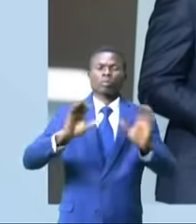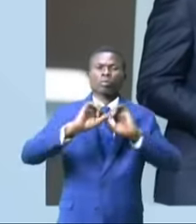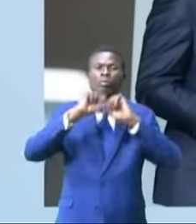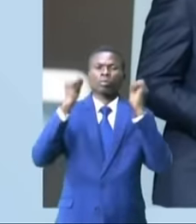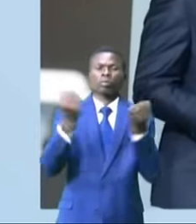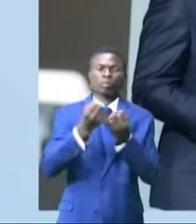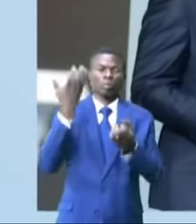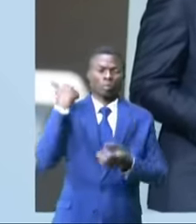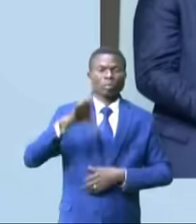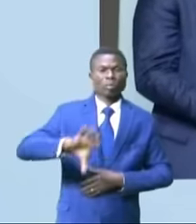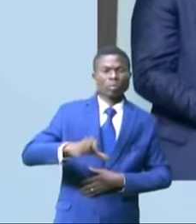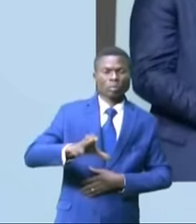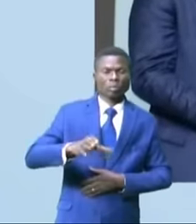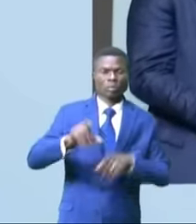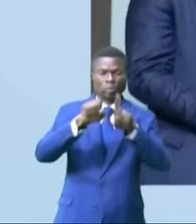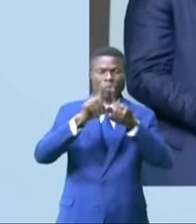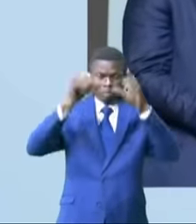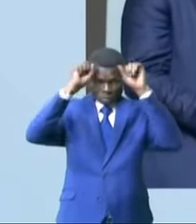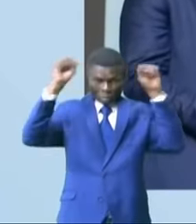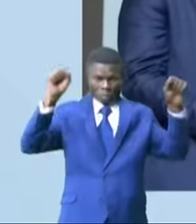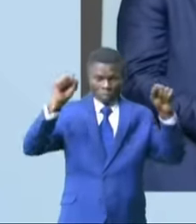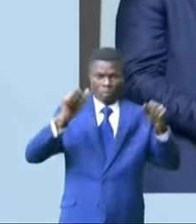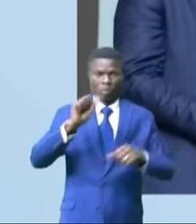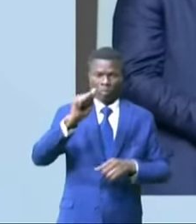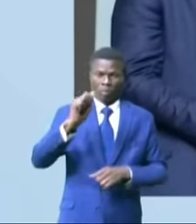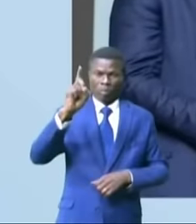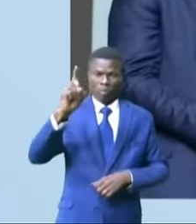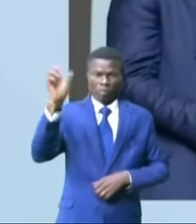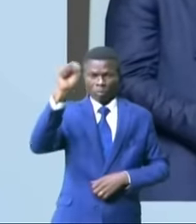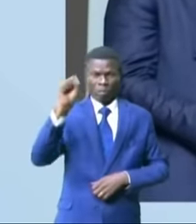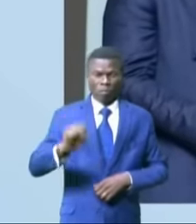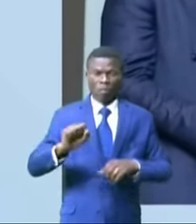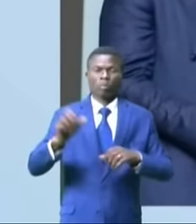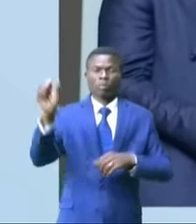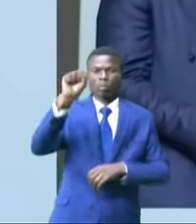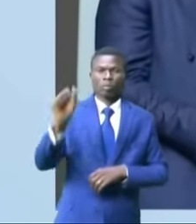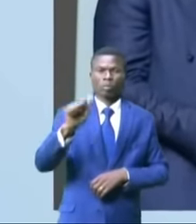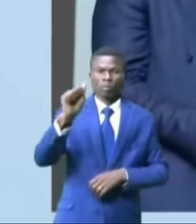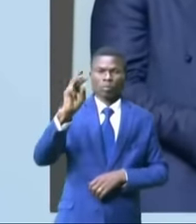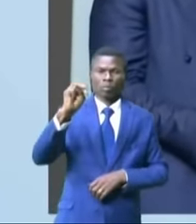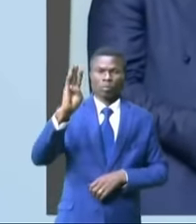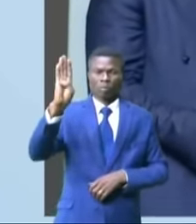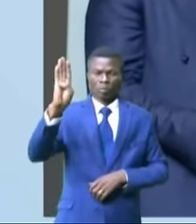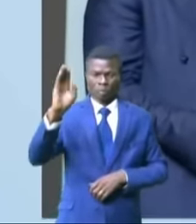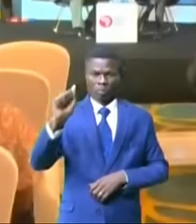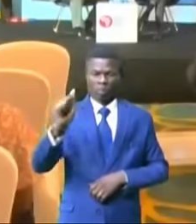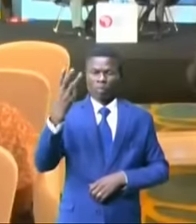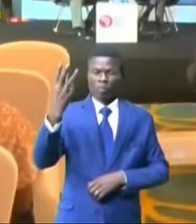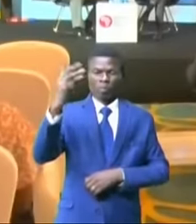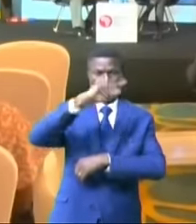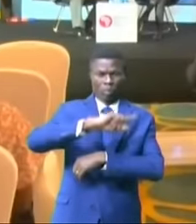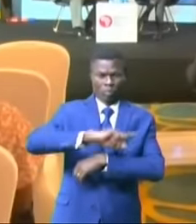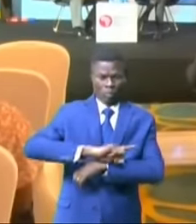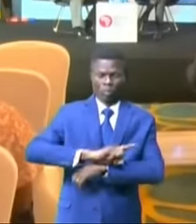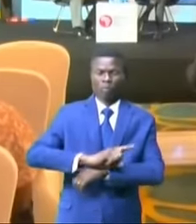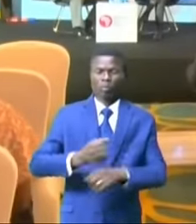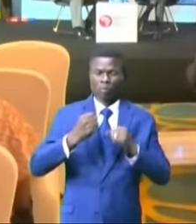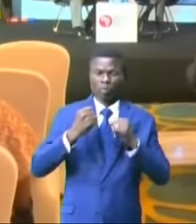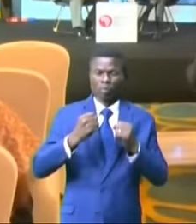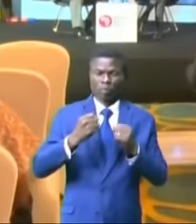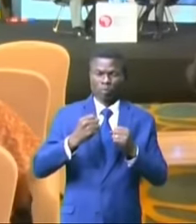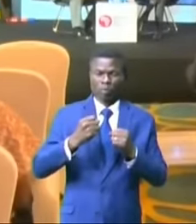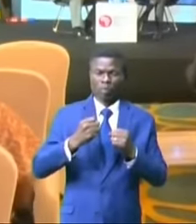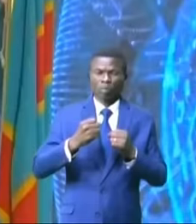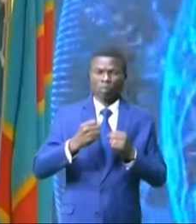David Mutombo Chilumba, et au président de l'ADES Group, Samba Batili. Après ces trois journées très denses, l'ADEN